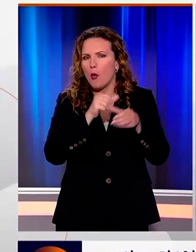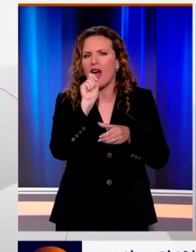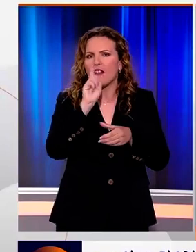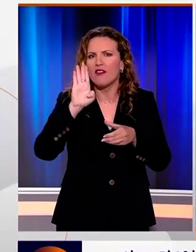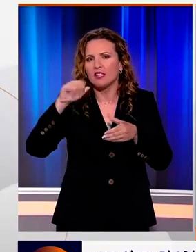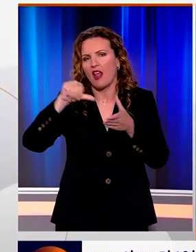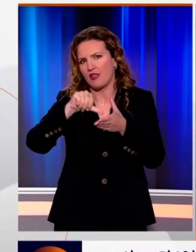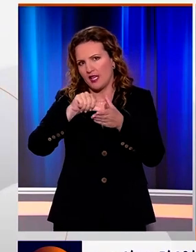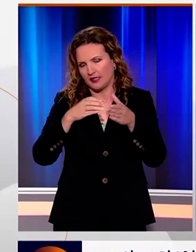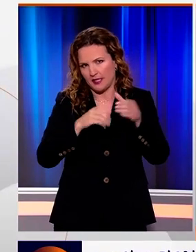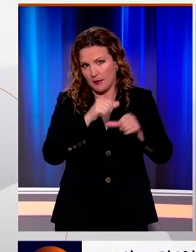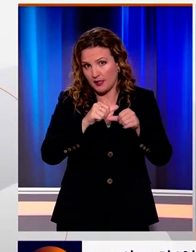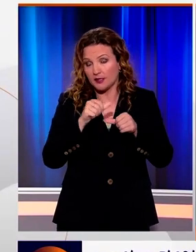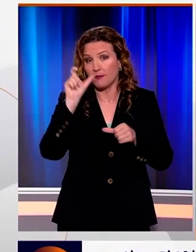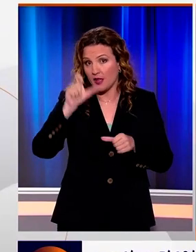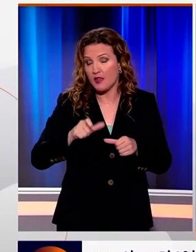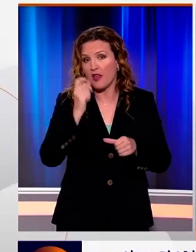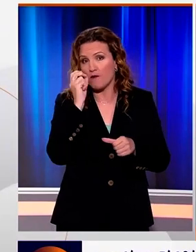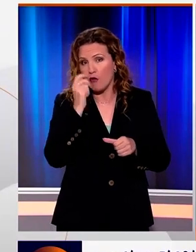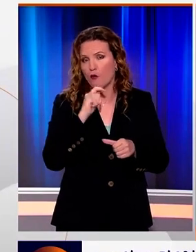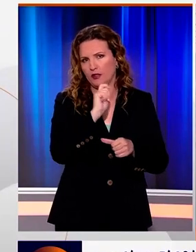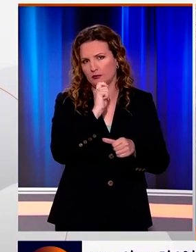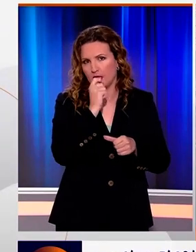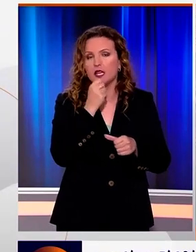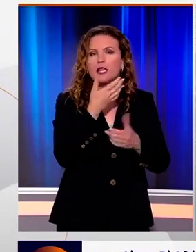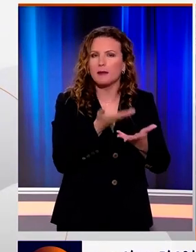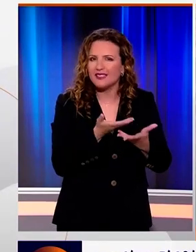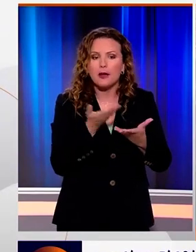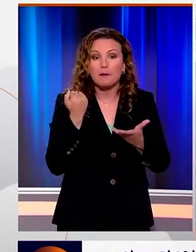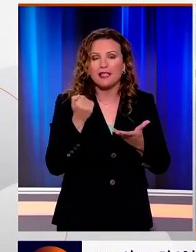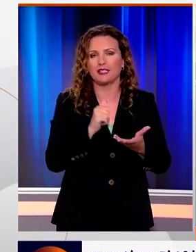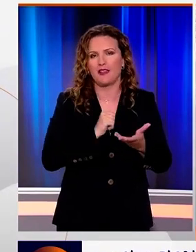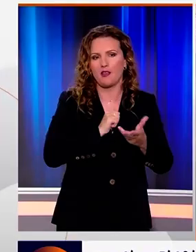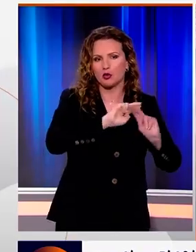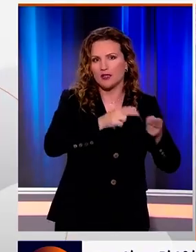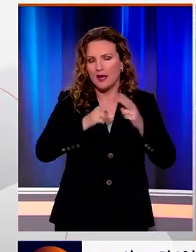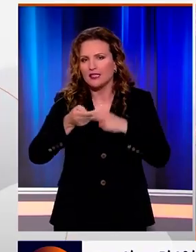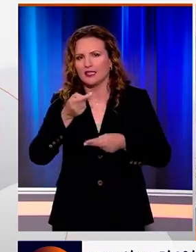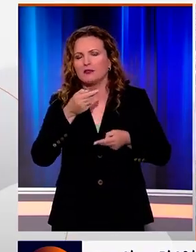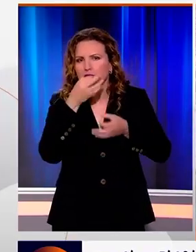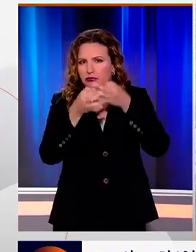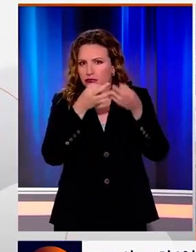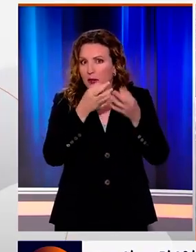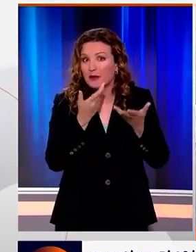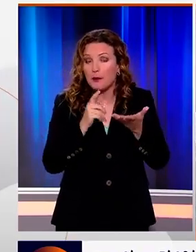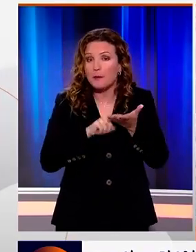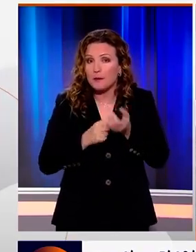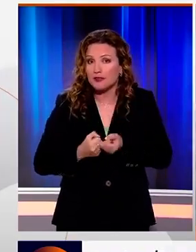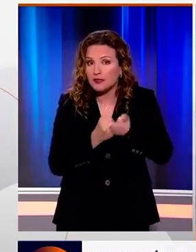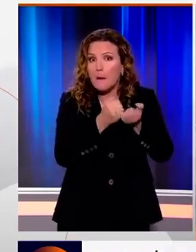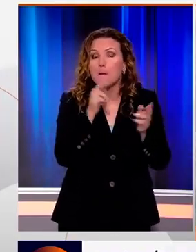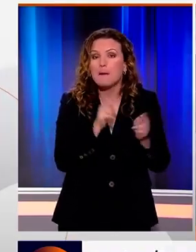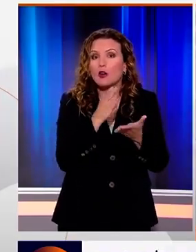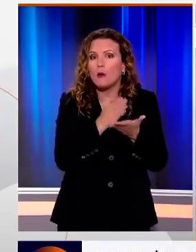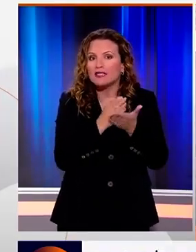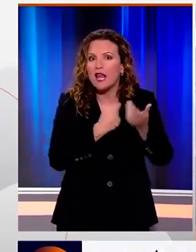και Β Αθήνας. Σε δηλώσεις της η κυρία Γεννηματά, αφού συνομίλησε με αρκετούς καταστηματάρχες στην περιοχή, τόνισε την ανάγκη ενίσχυσης της